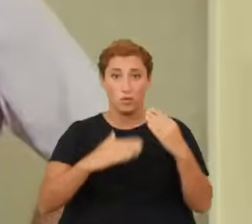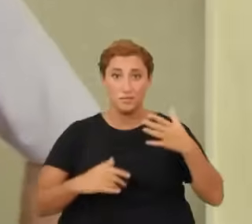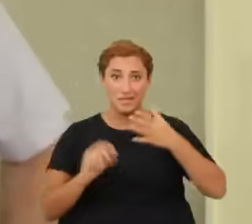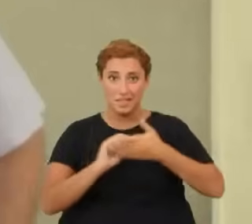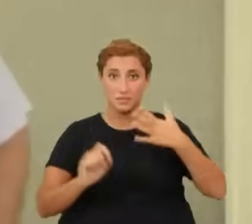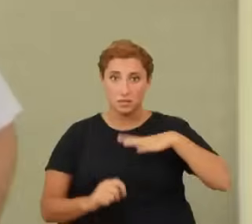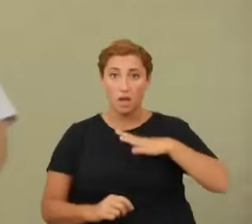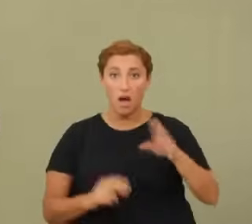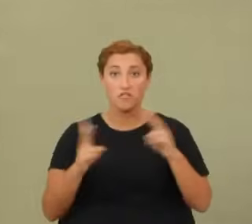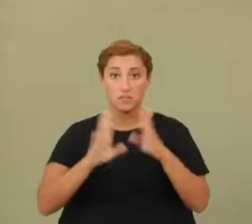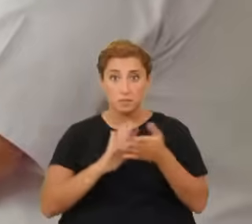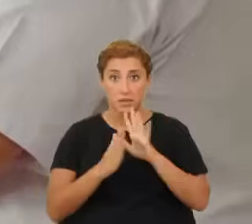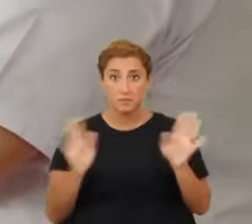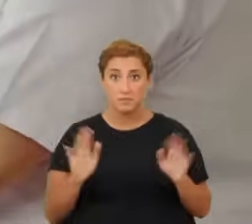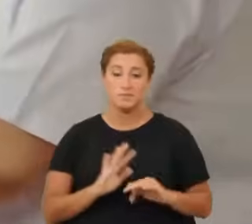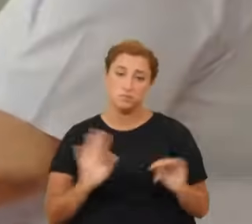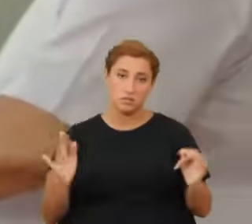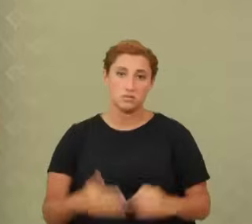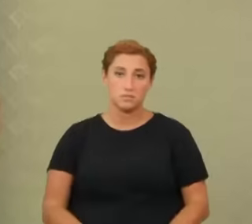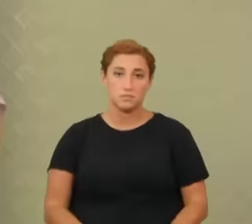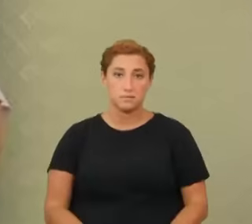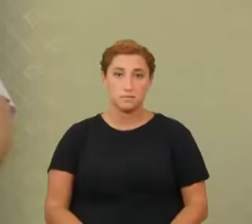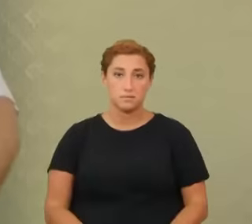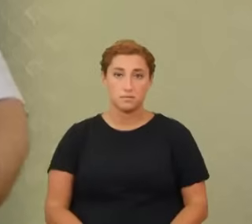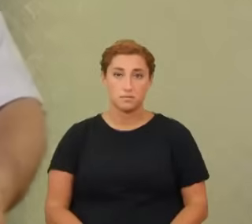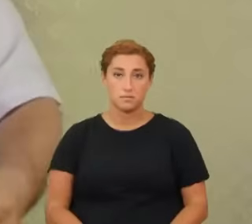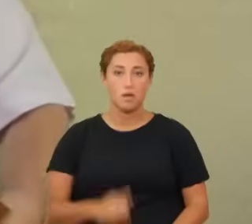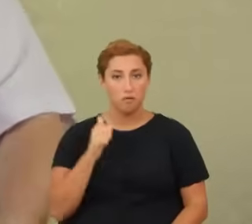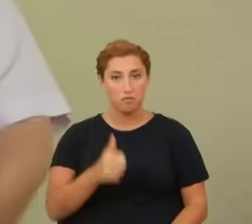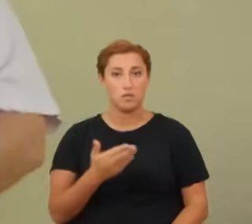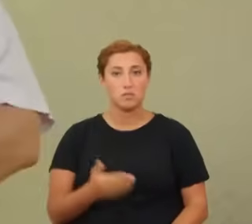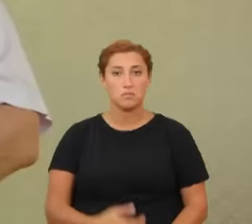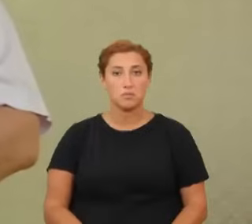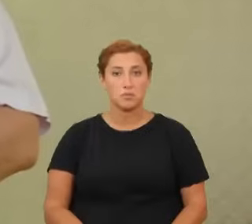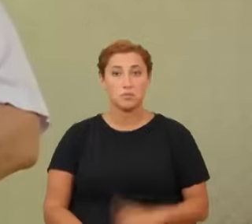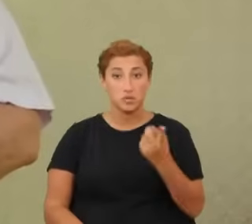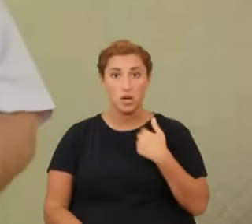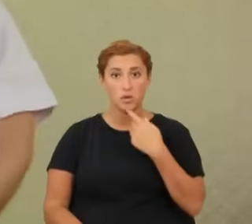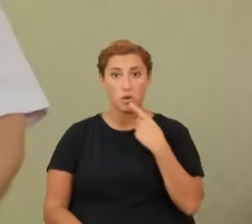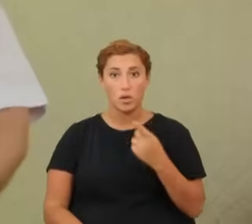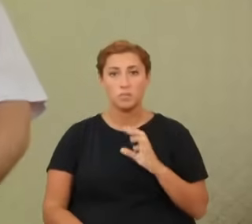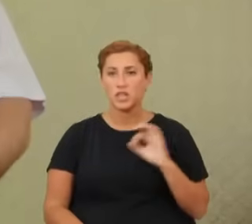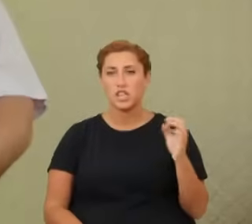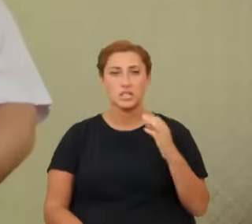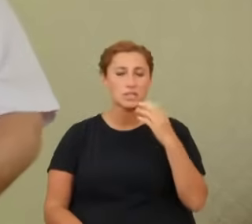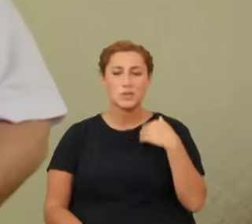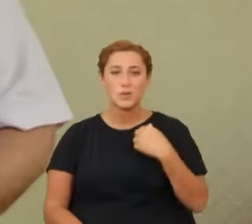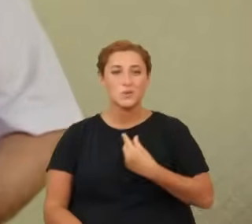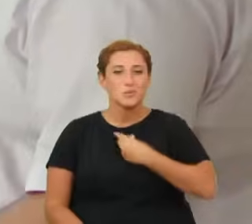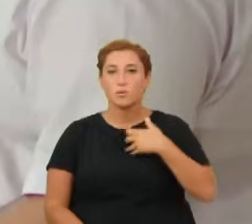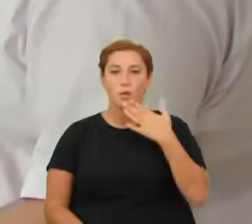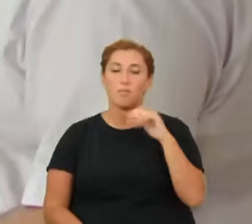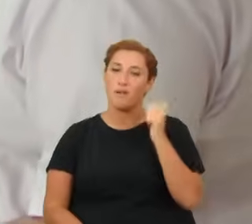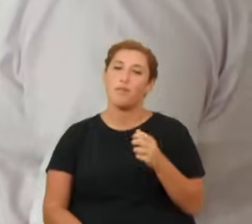ya. Ha, fişleri bitirdin mi? Bitirdim. Aferin ya. Sen bir söyleyeyim mi? Hiç umudum yoktu, aferin